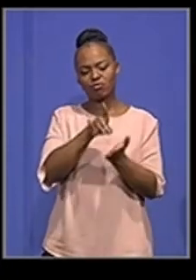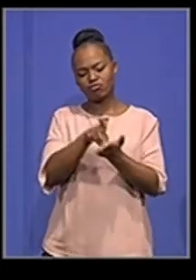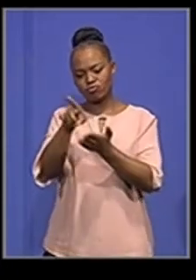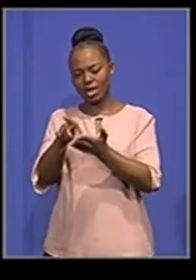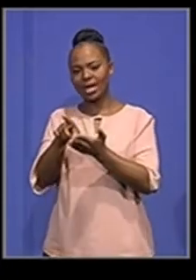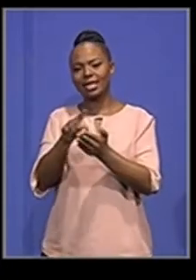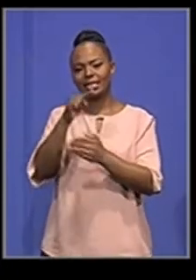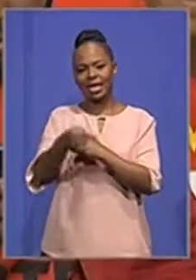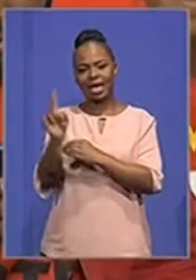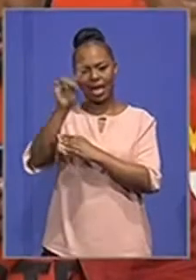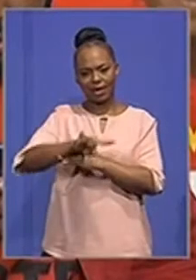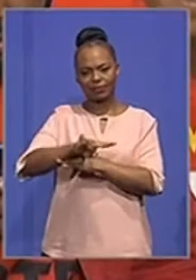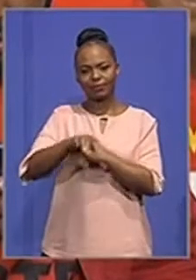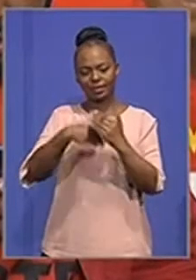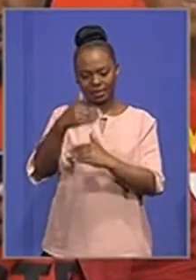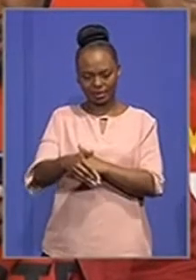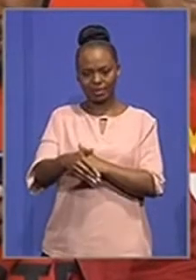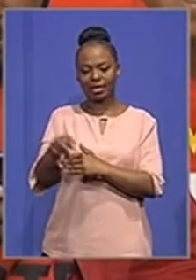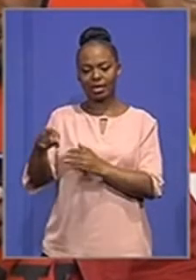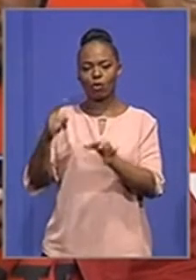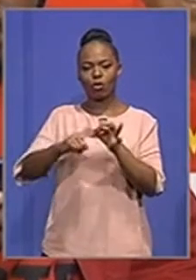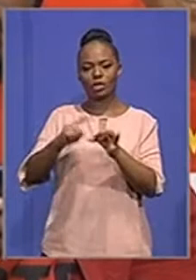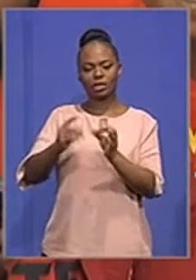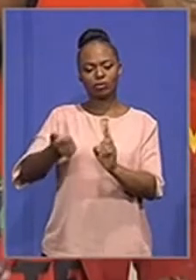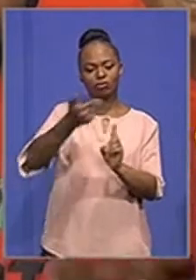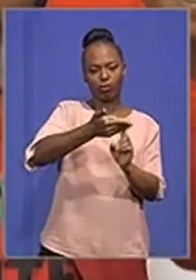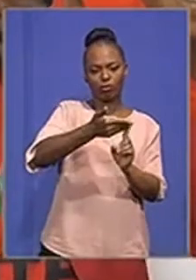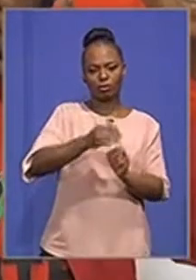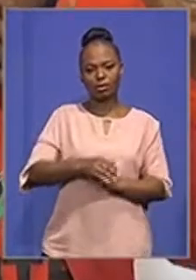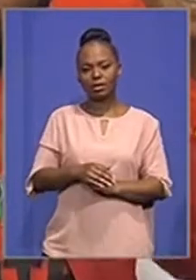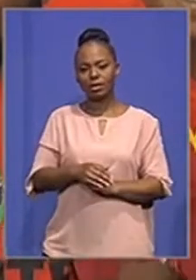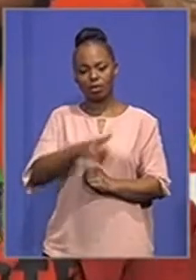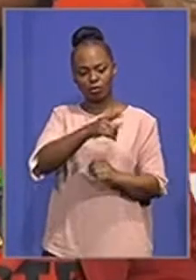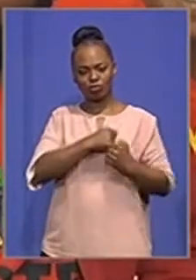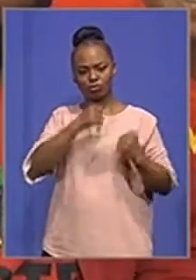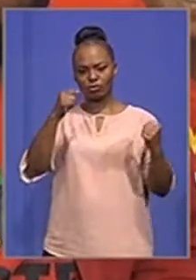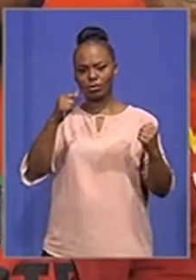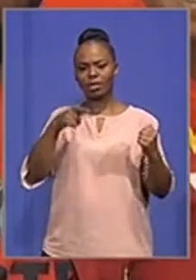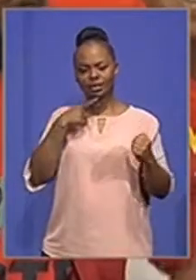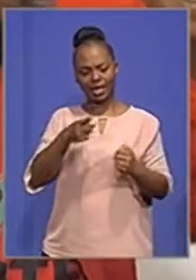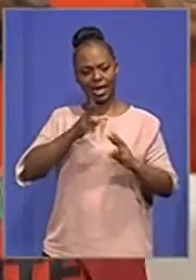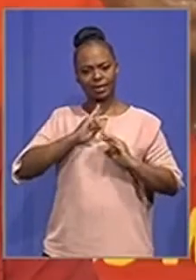tatilele latelang. Janong bao bantite musika si kurmelo, babatla di karabo.